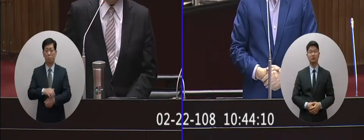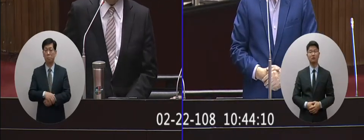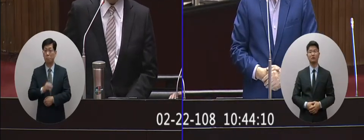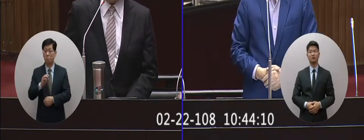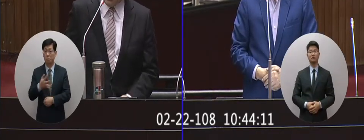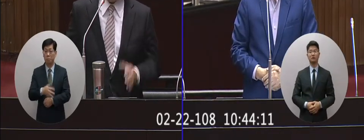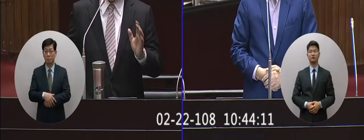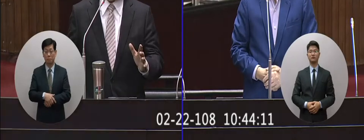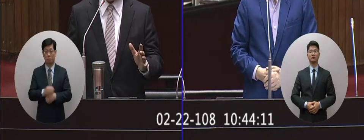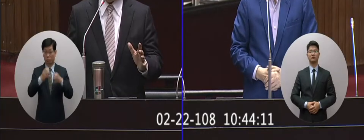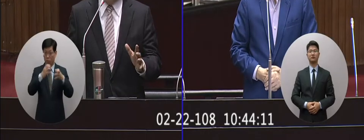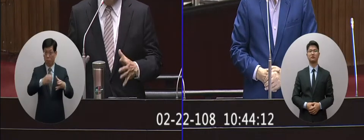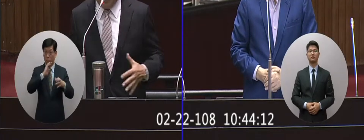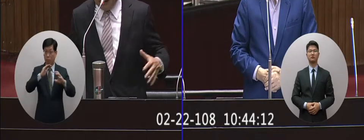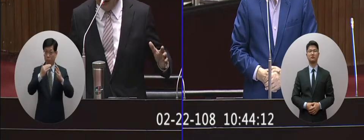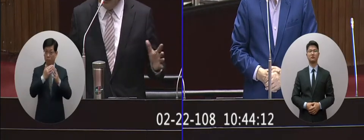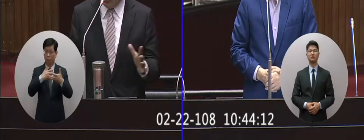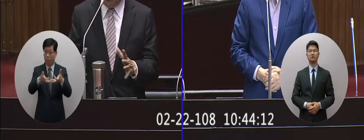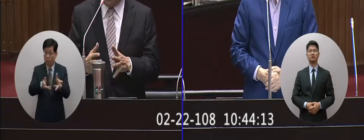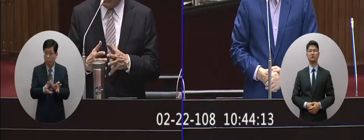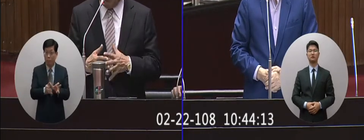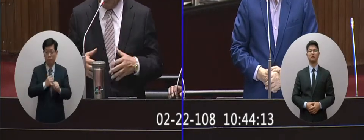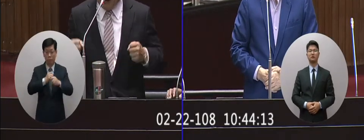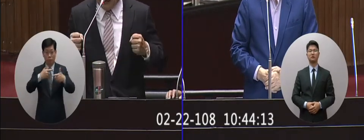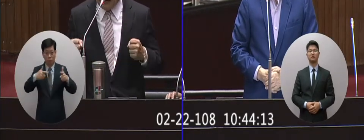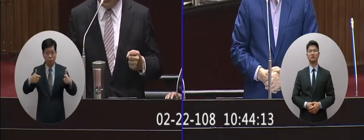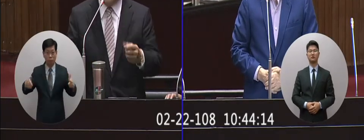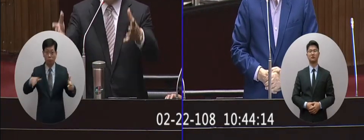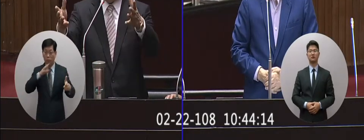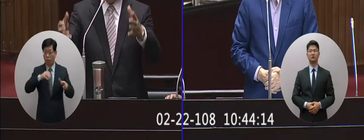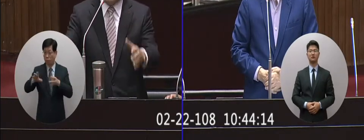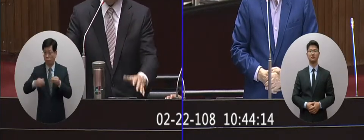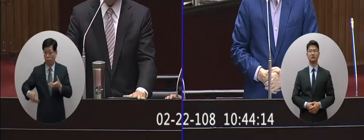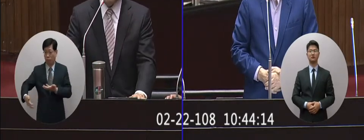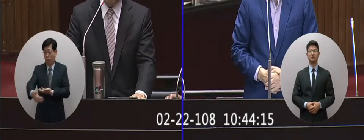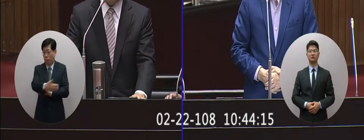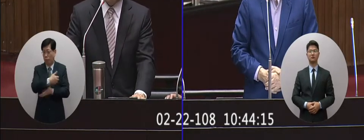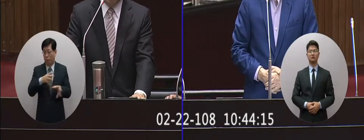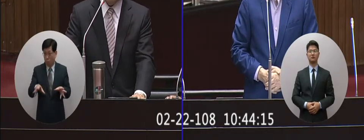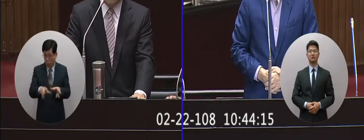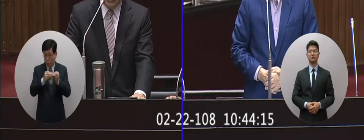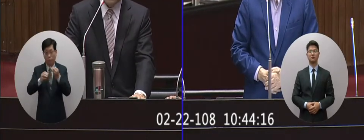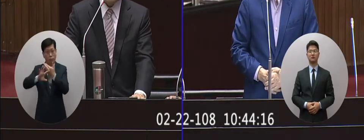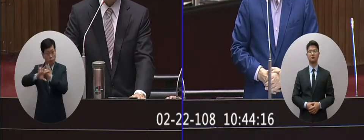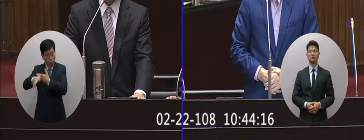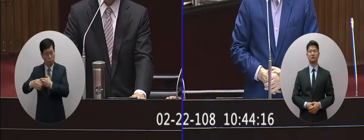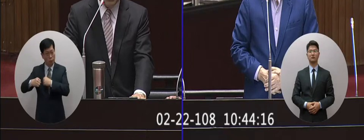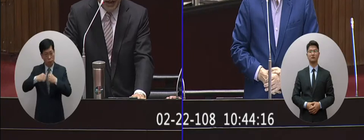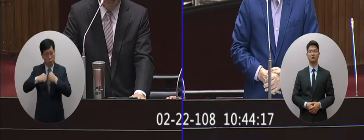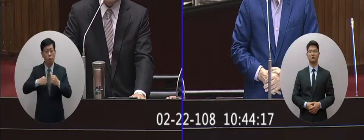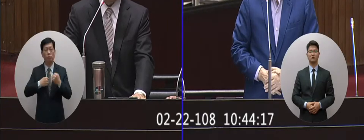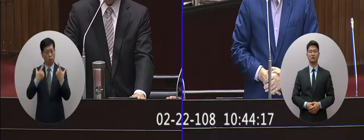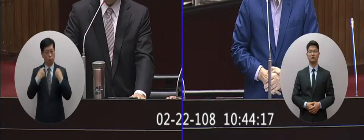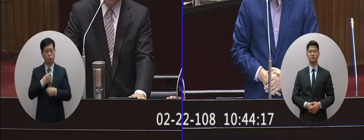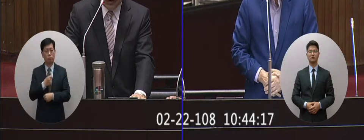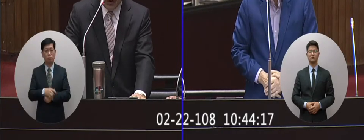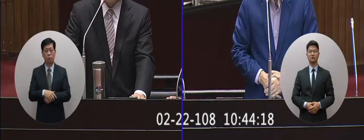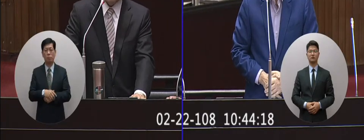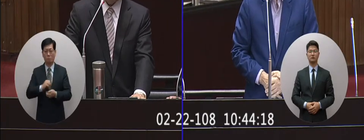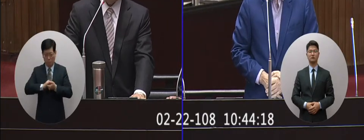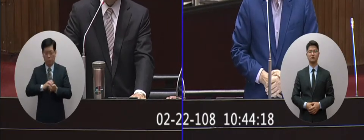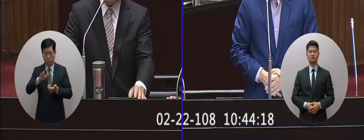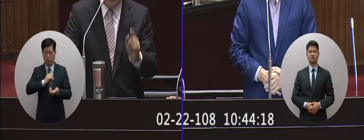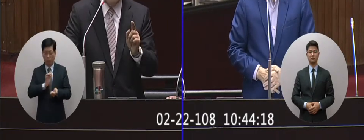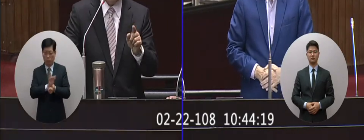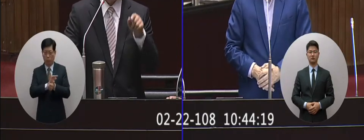因为成立国家队，把各种相关的资源整合起来，跟外国来竞争，这是必要的，也是